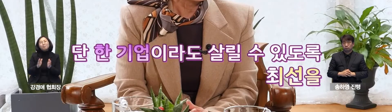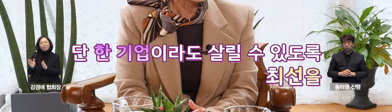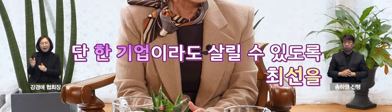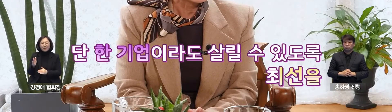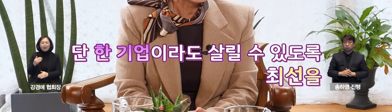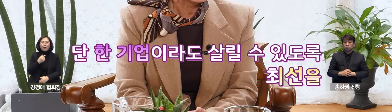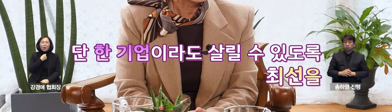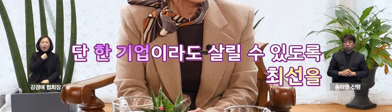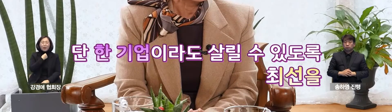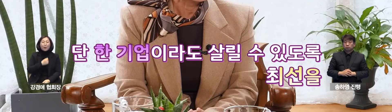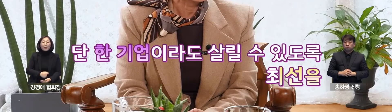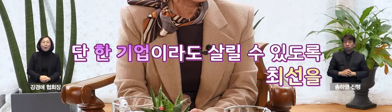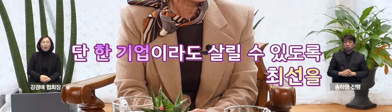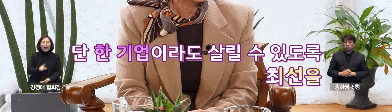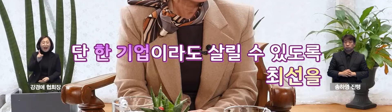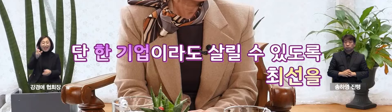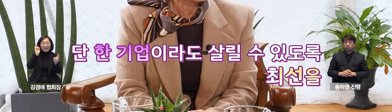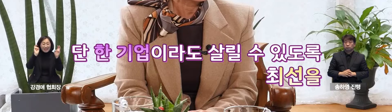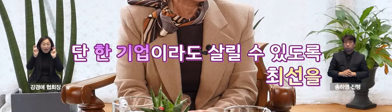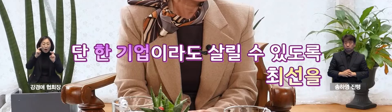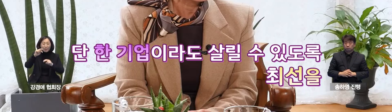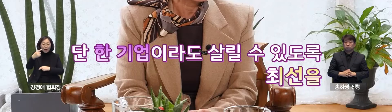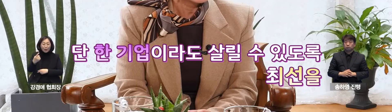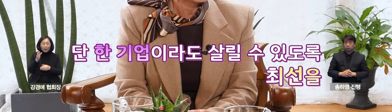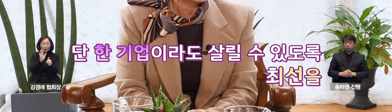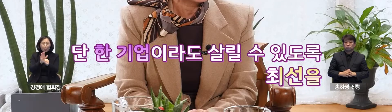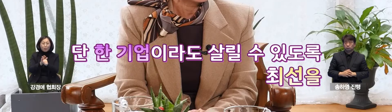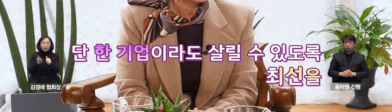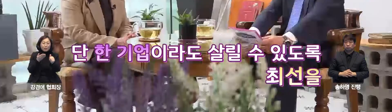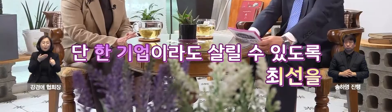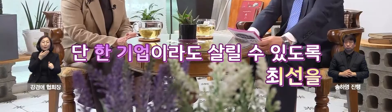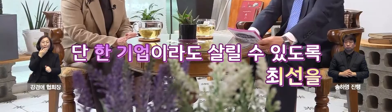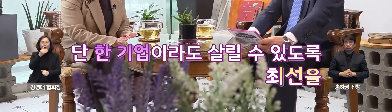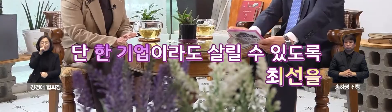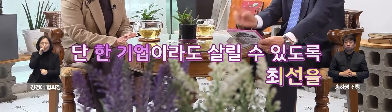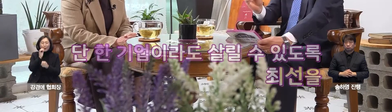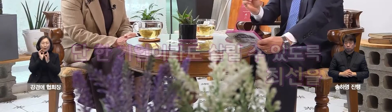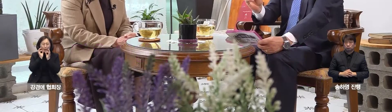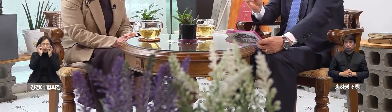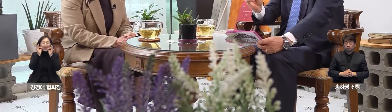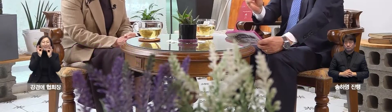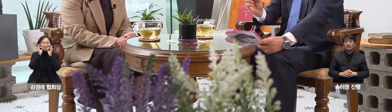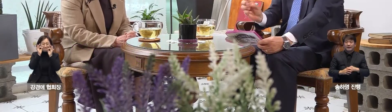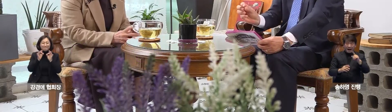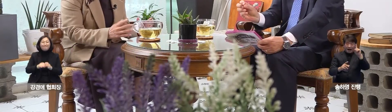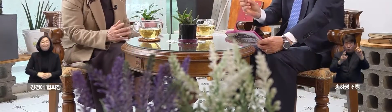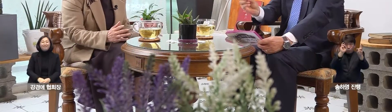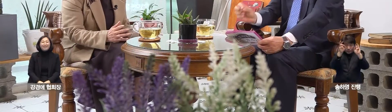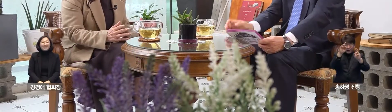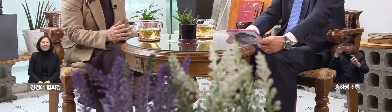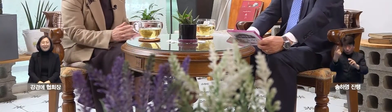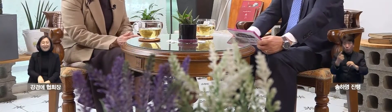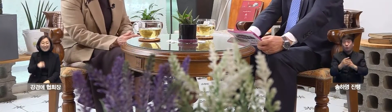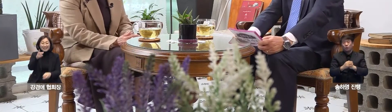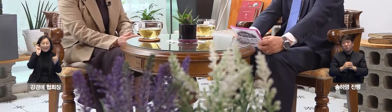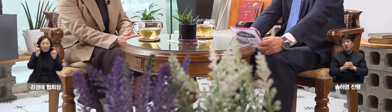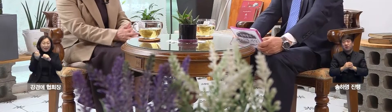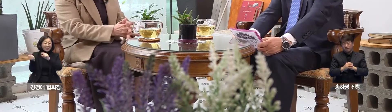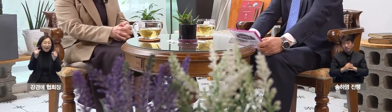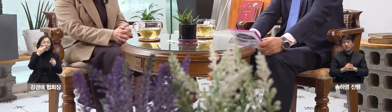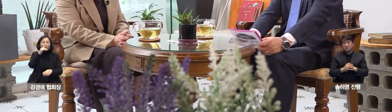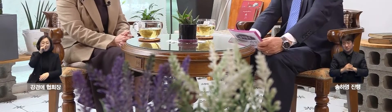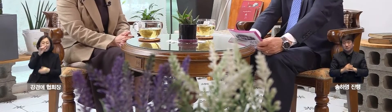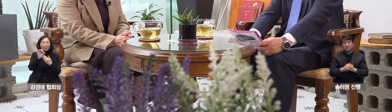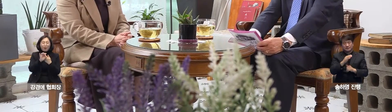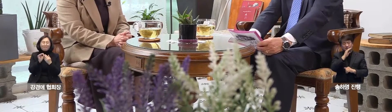단 한 기업이라도 도움이 줄 수 있도록 하여간 최선을 다하려고 단 한 기업이라도 살릴 수 있다면